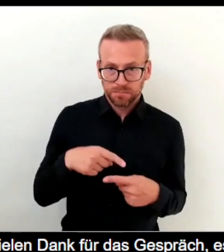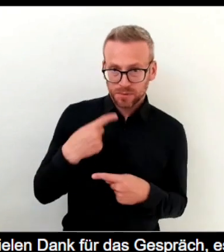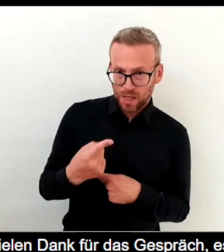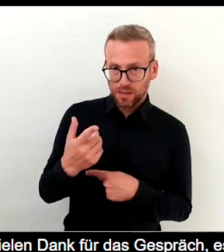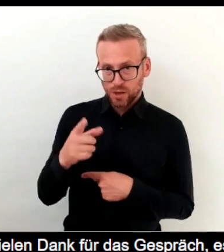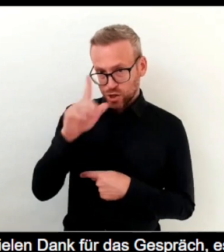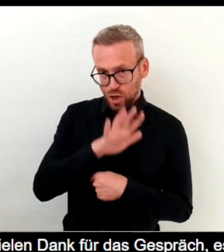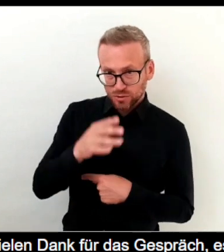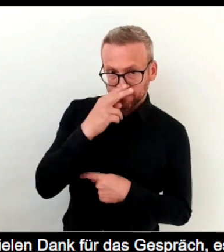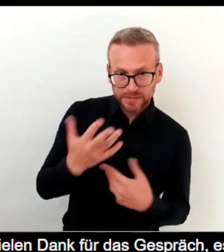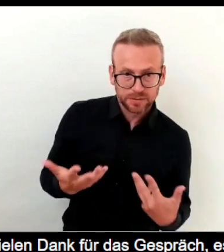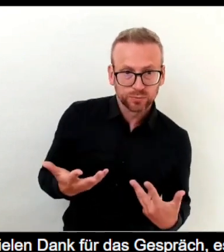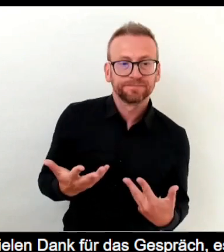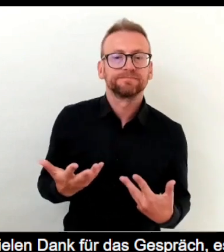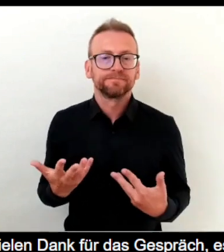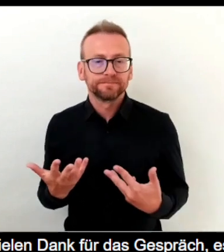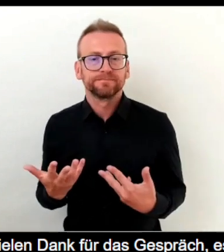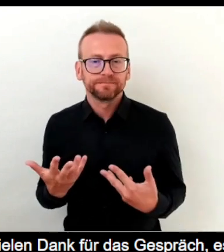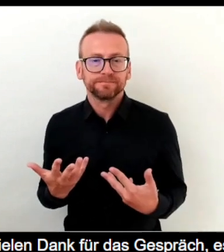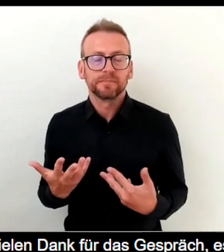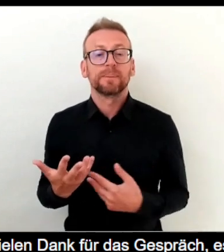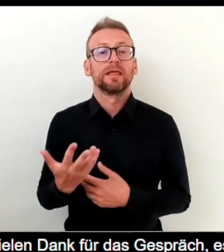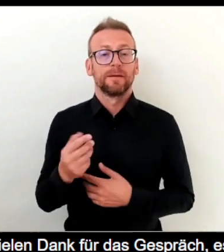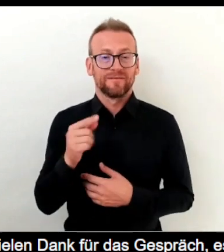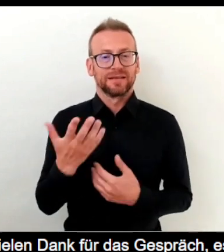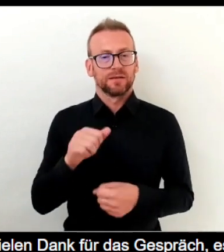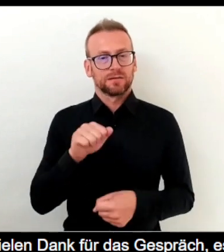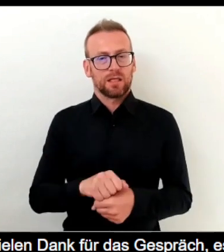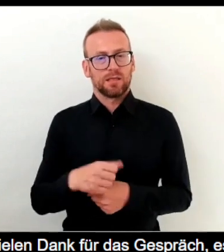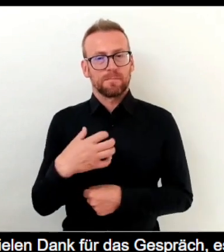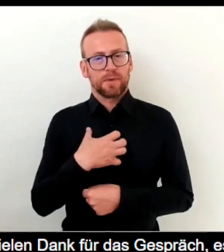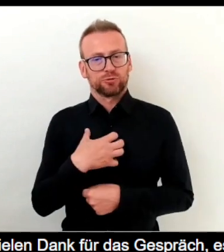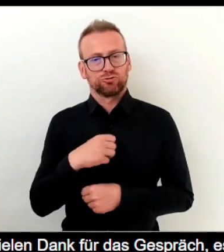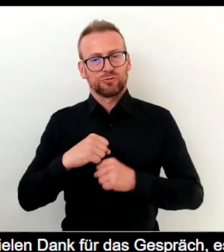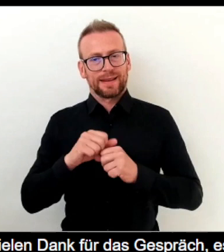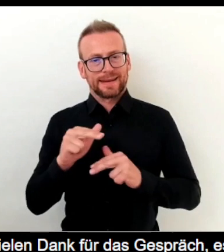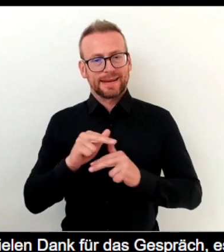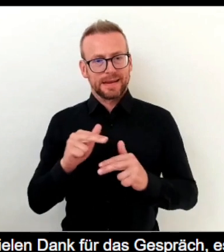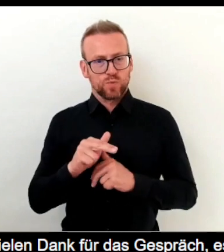Vision, um die Dinge, die Sie schon in Stichworten angesprochen haben, weiter voranzubringen? Dankeschön.